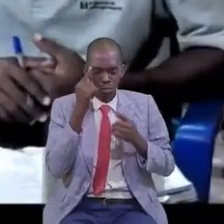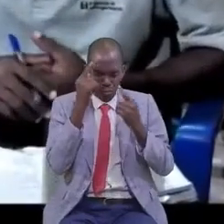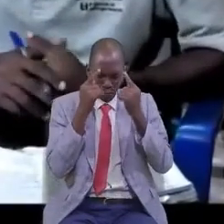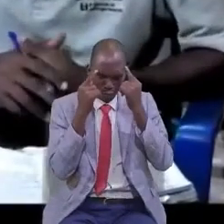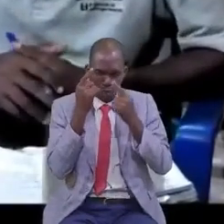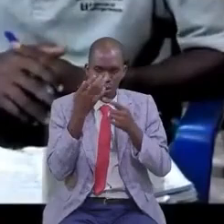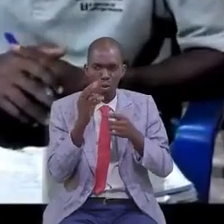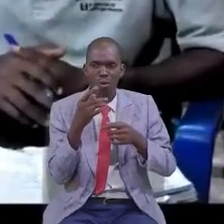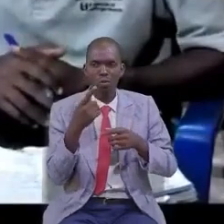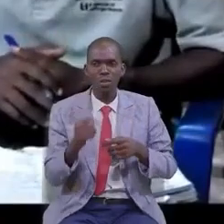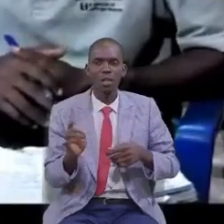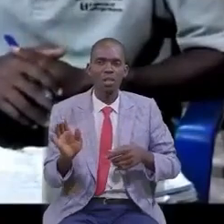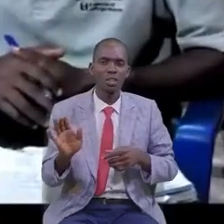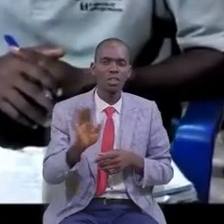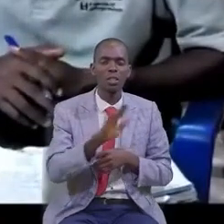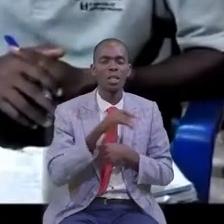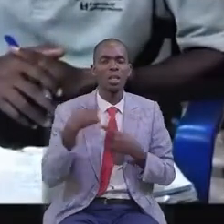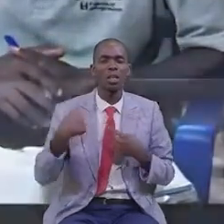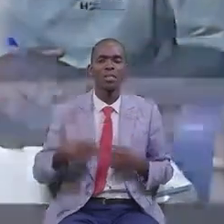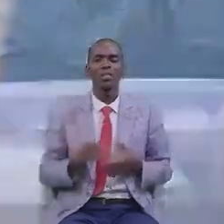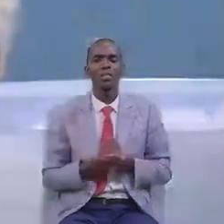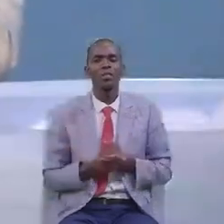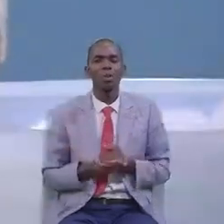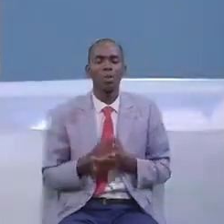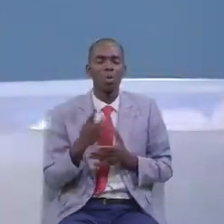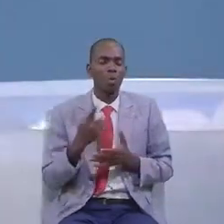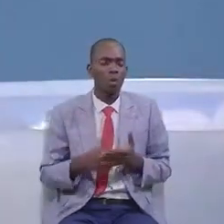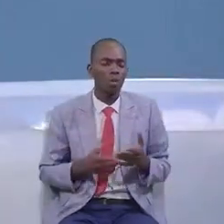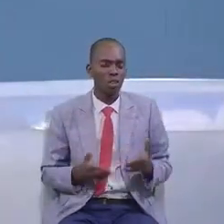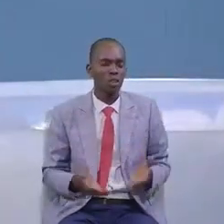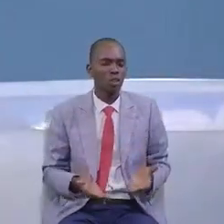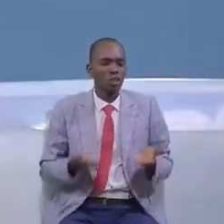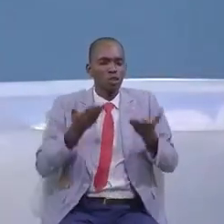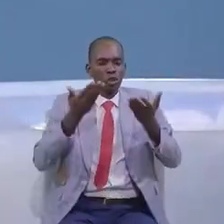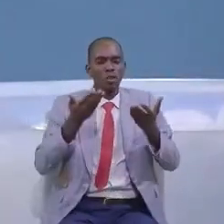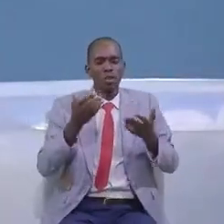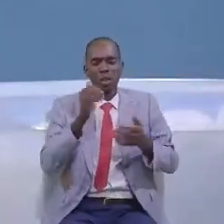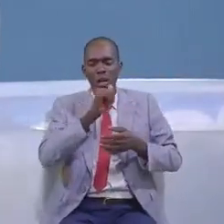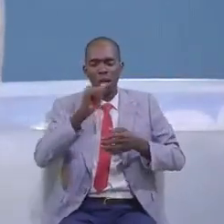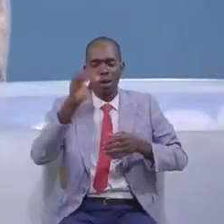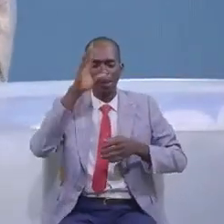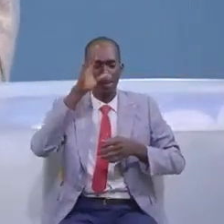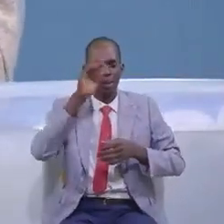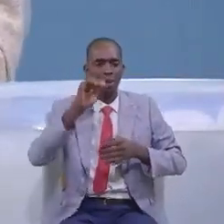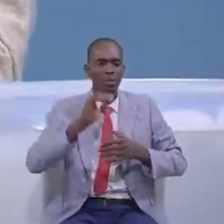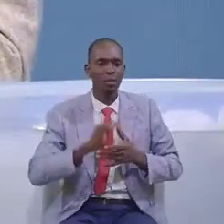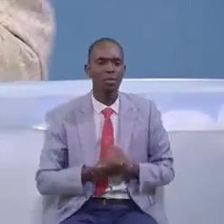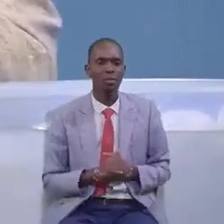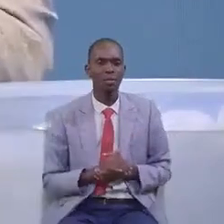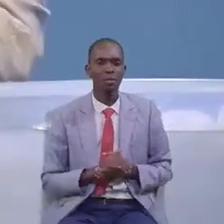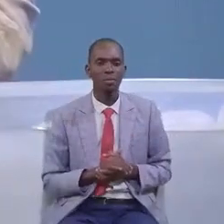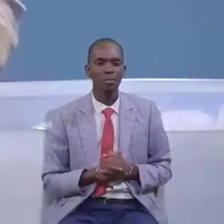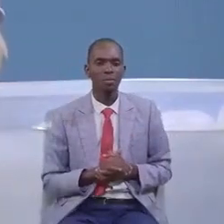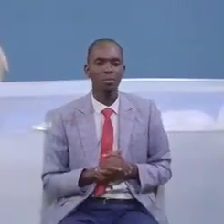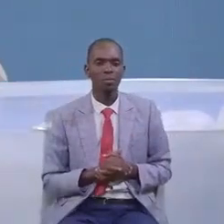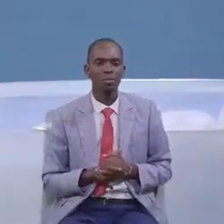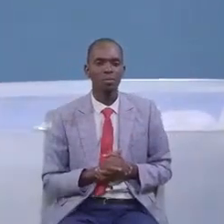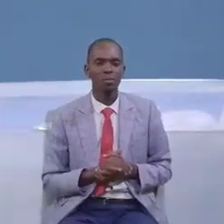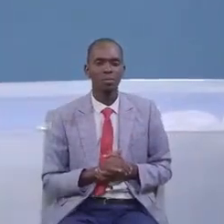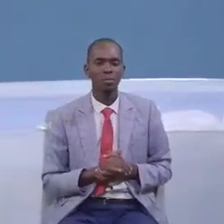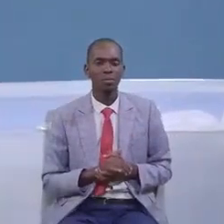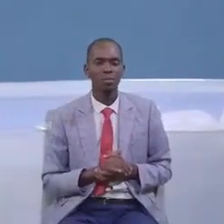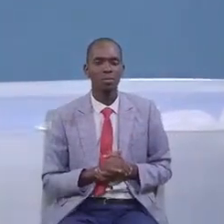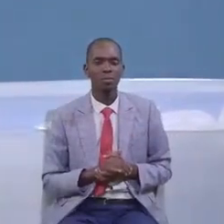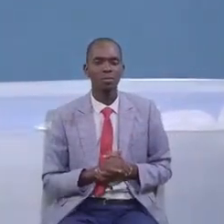వారి హృదయములో ఉండే ఆలోచన. What exalts a man, what lifts up a man. ఒక వ్యక్తిని పైకెత్తేది ఔన్నత్యానికి తెచ్చేది